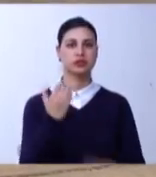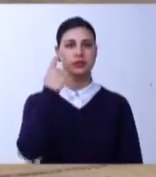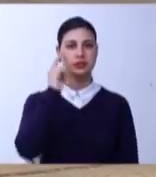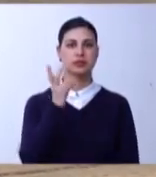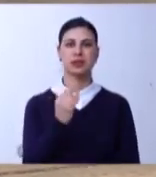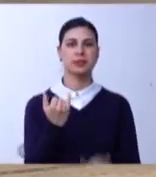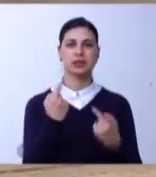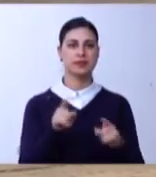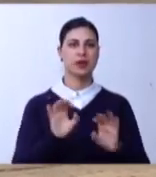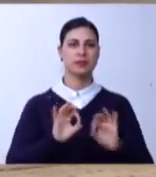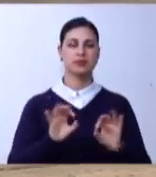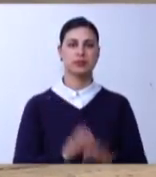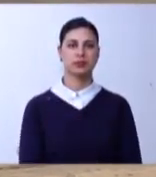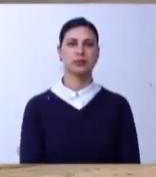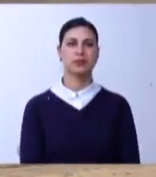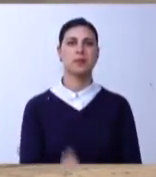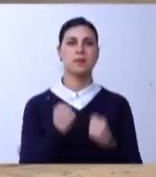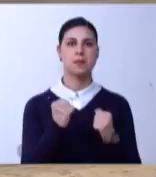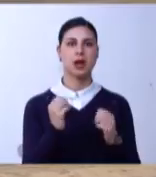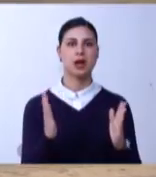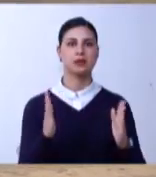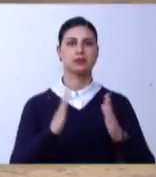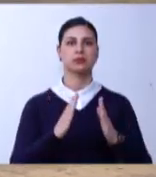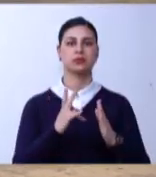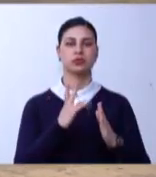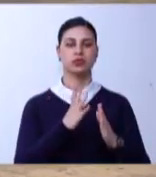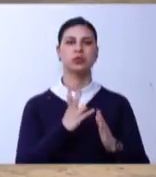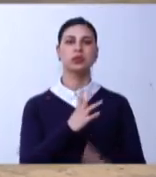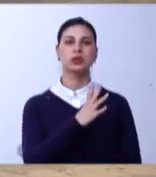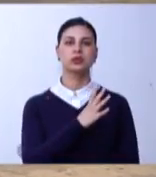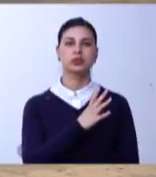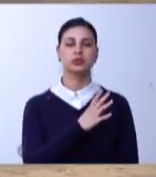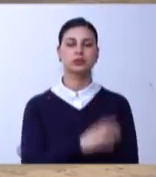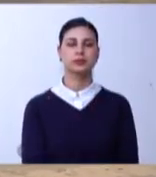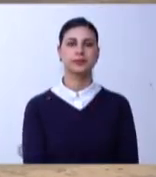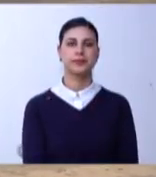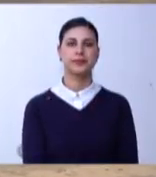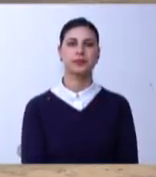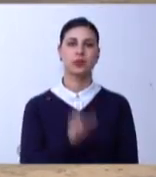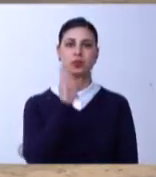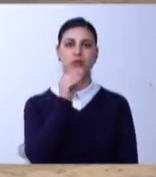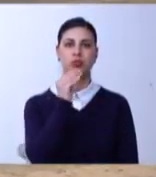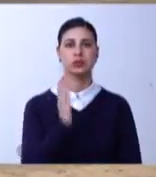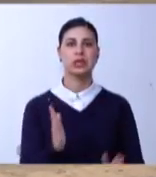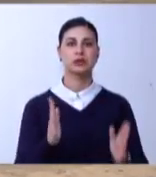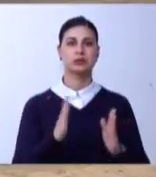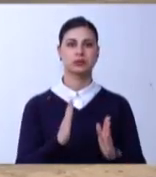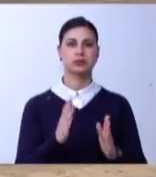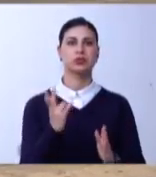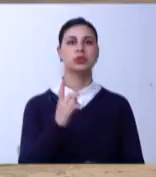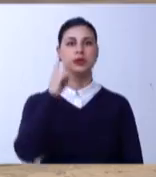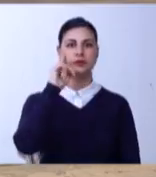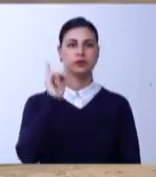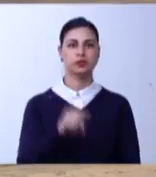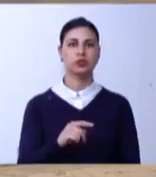მაგრამ ახლა ცოტა სხვა პოზიციიდან მოვუჭირეთ, აუცილებლად ვეცადეთ, რომ როდესაც ვუჭერთ ბარძაყის შიგნთან ზეტაპირს, ვეცადოთ,